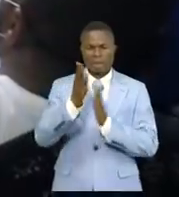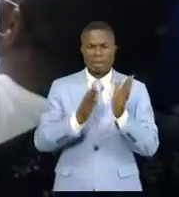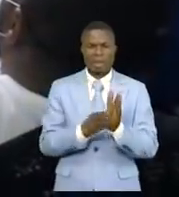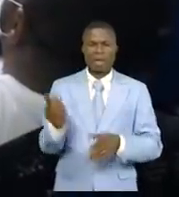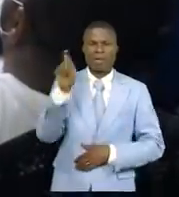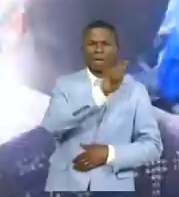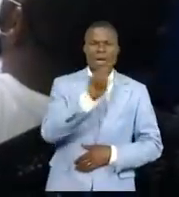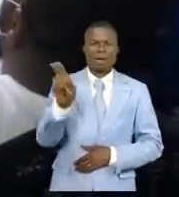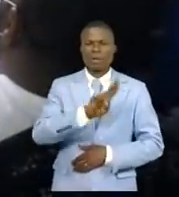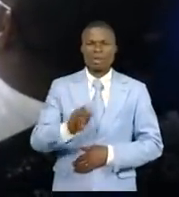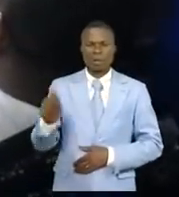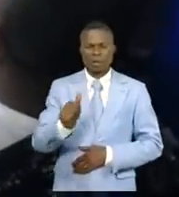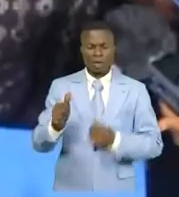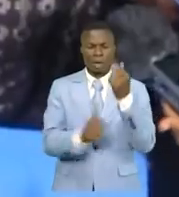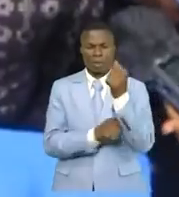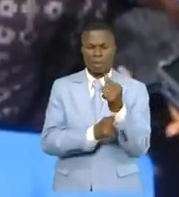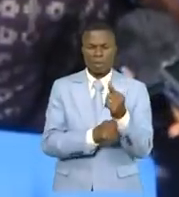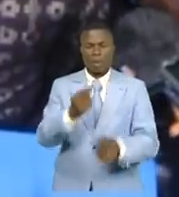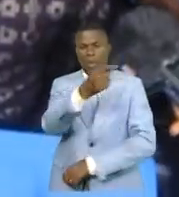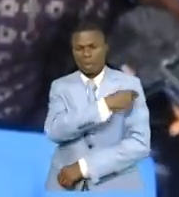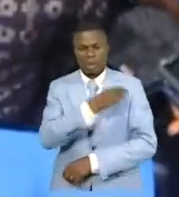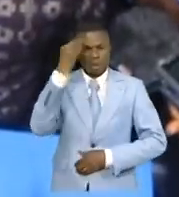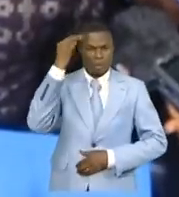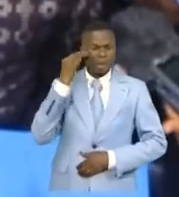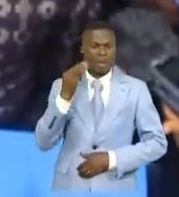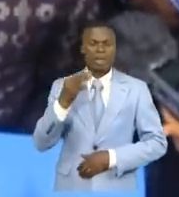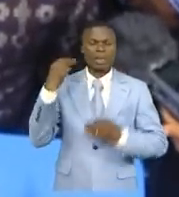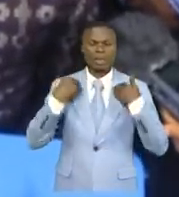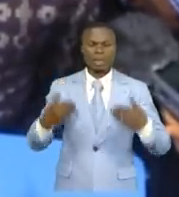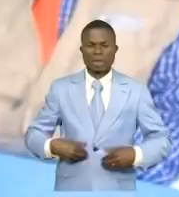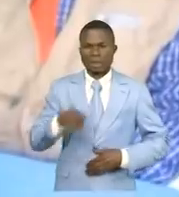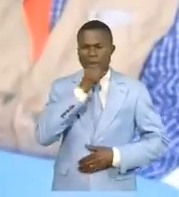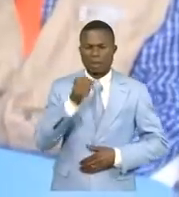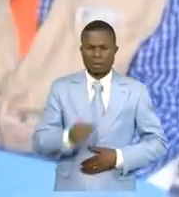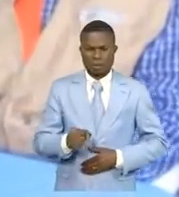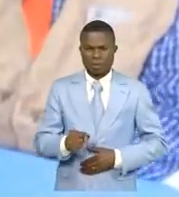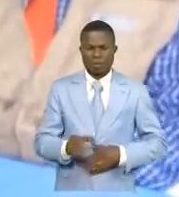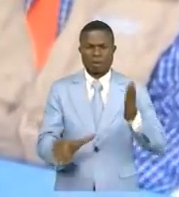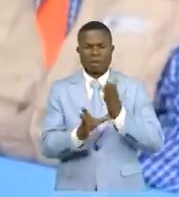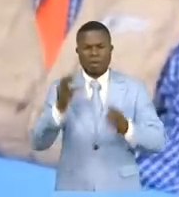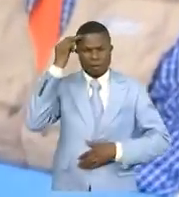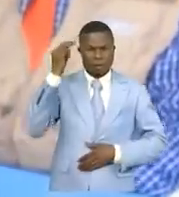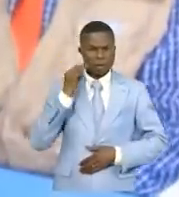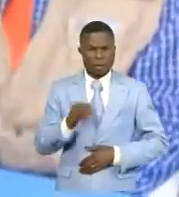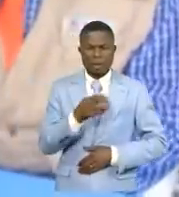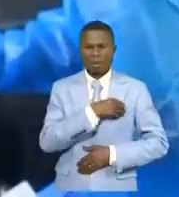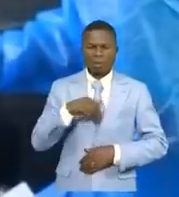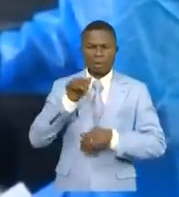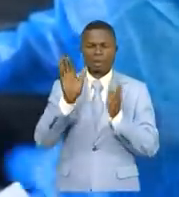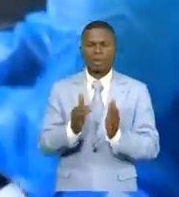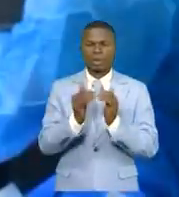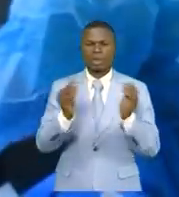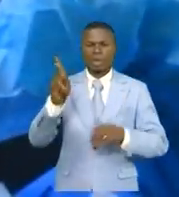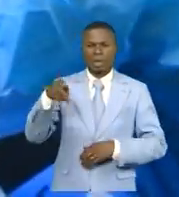avril 2021. Parmi les personnes vaccinées, le ministre de la Santé, Eteni Longondo, son vice-ministre, la directrice nationale des PEV